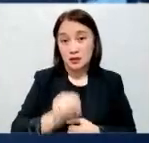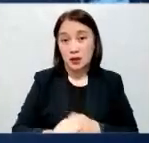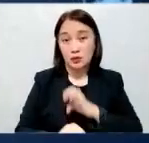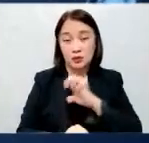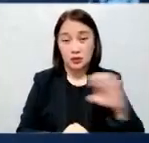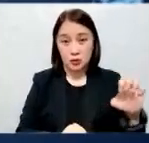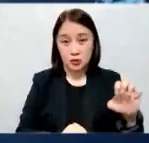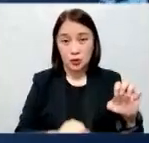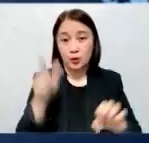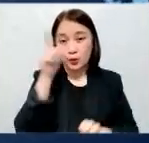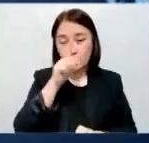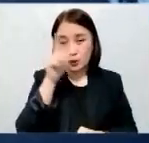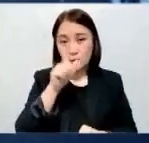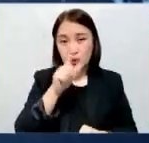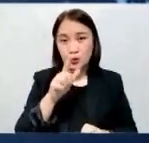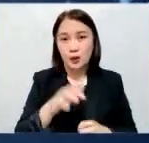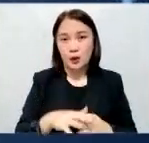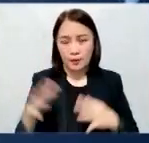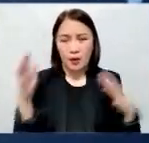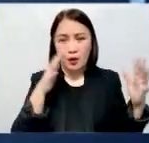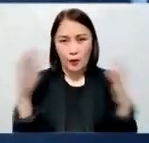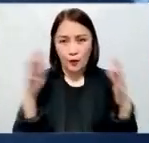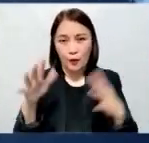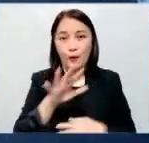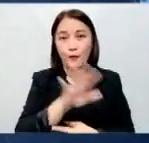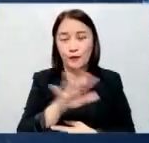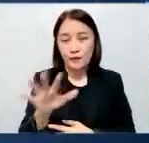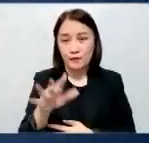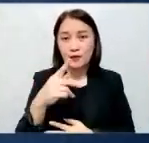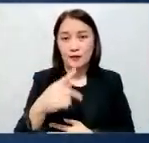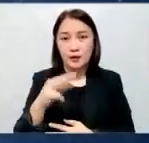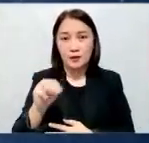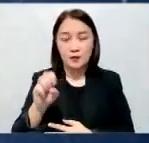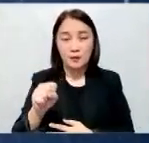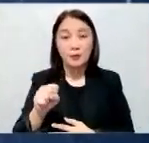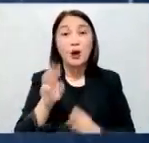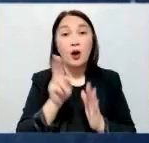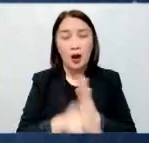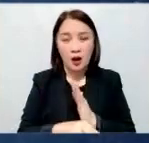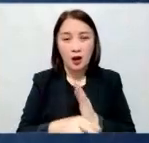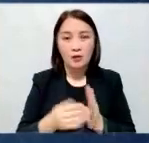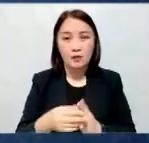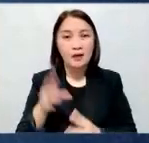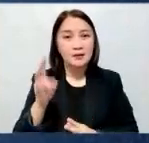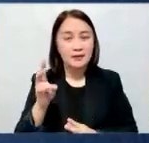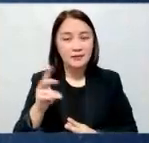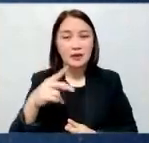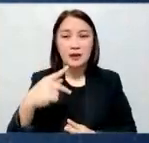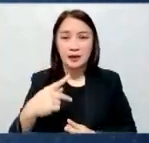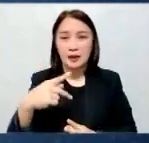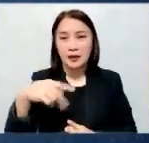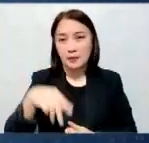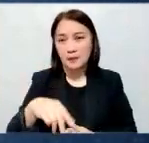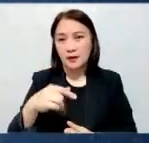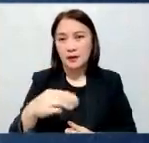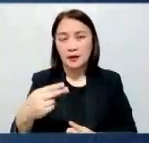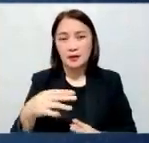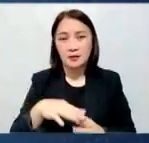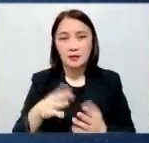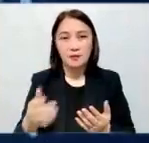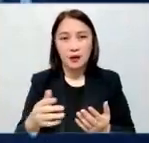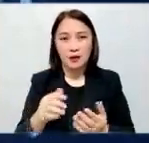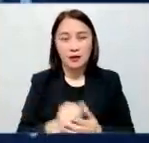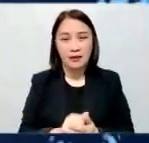lakas ng hangin aabot sa 55 kilometers per hour at bugsong 70 kph. Kumikilos ito pa kanduran,